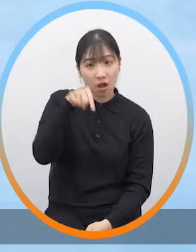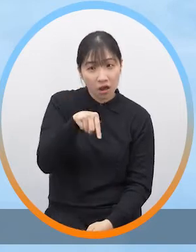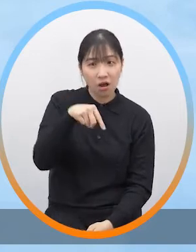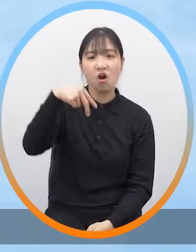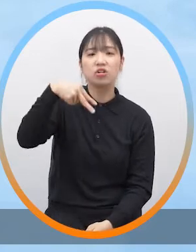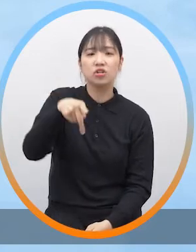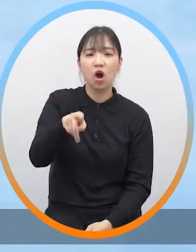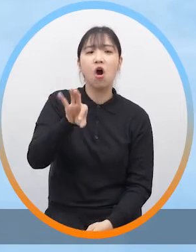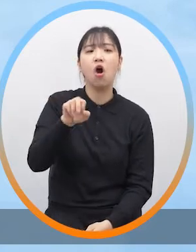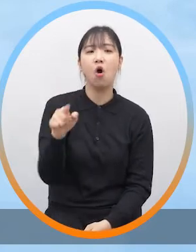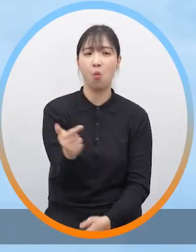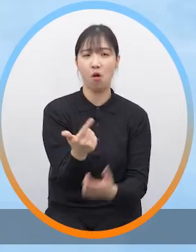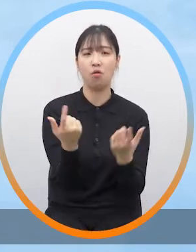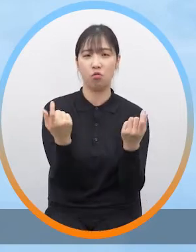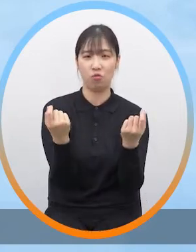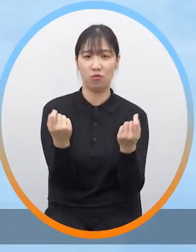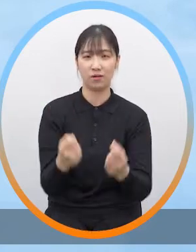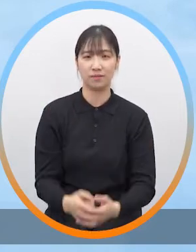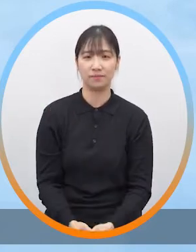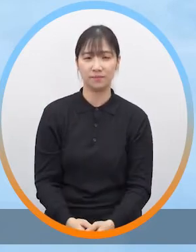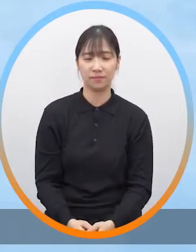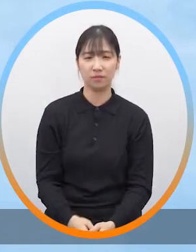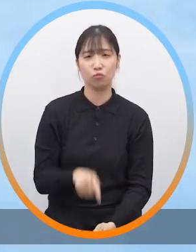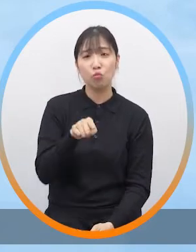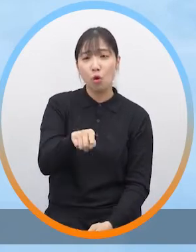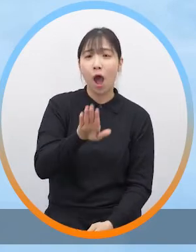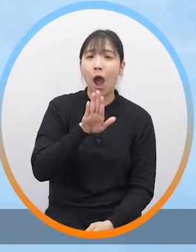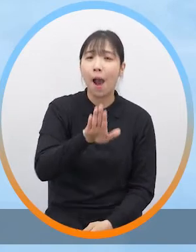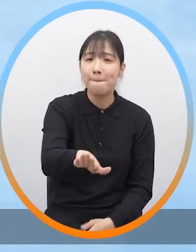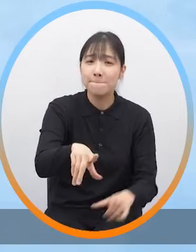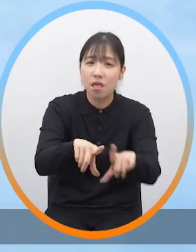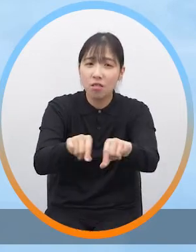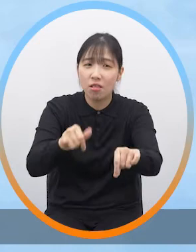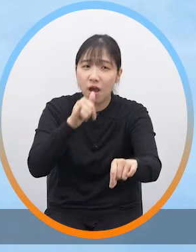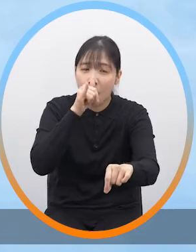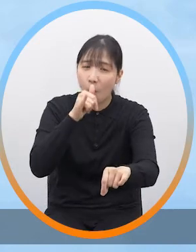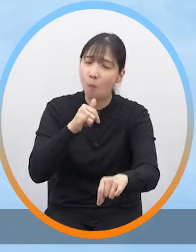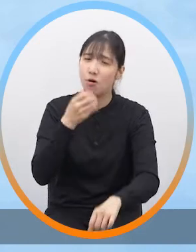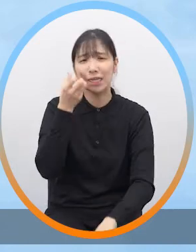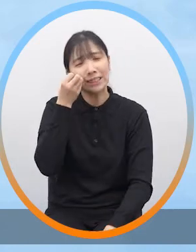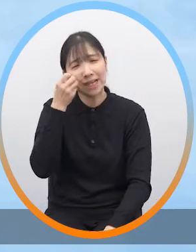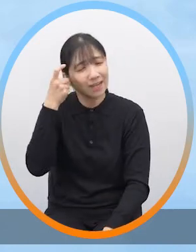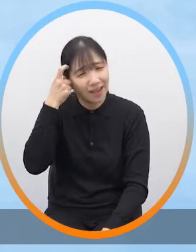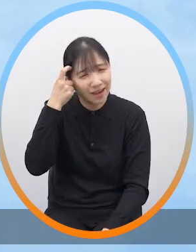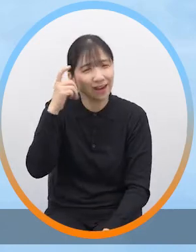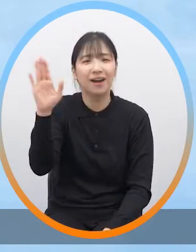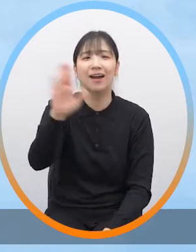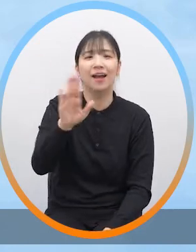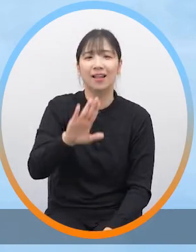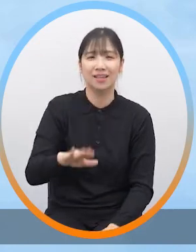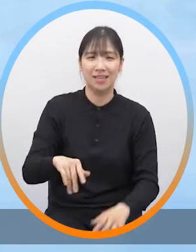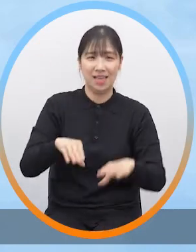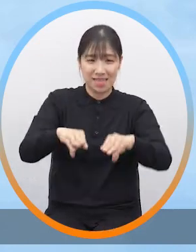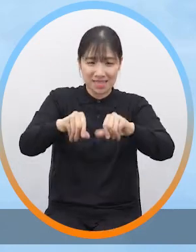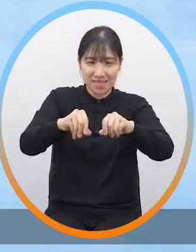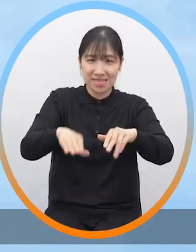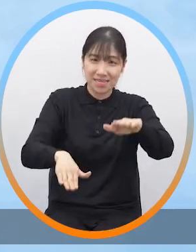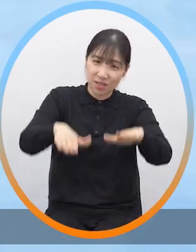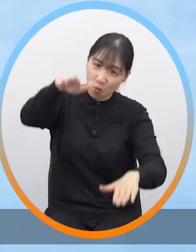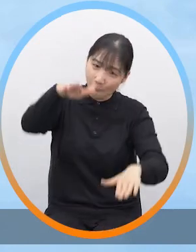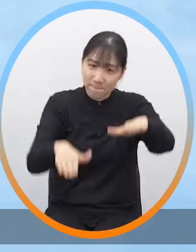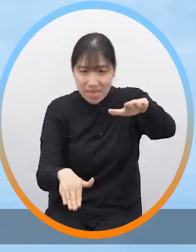이거는 서원도 마찬가지입니다. 그러니까 왜 여기는 앞에 제사 지내는 공간이 있지? 이렇게 의문을 갖지 마시고, 그럴